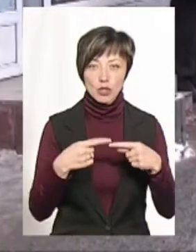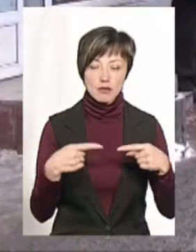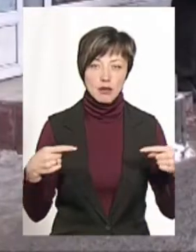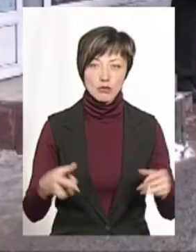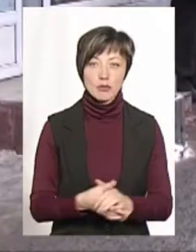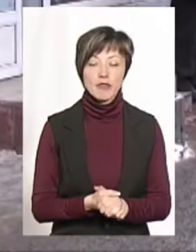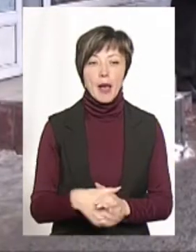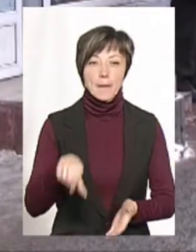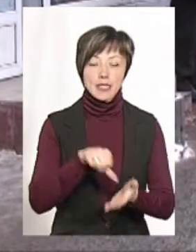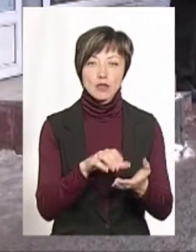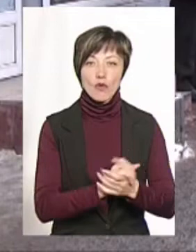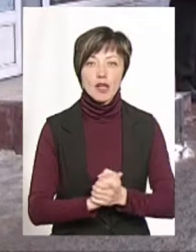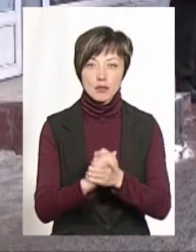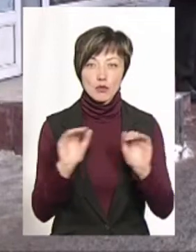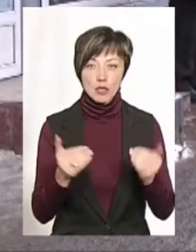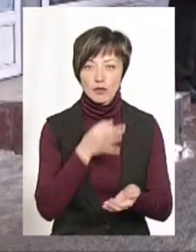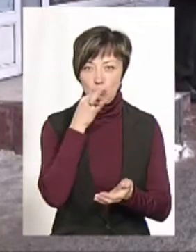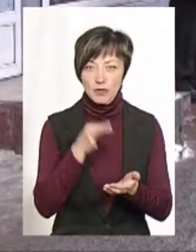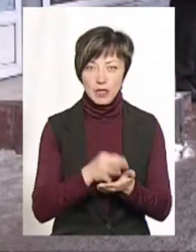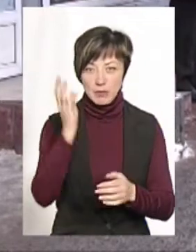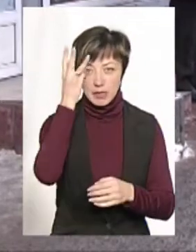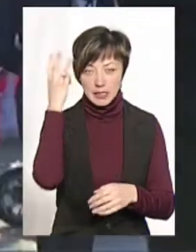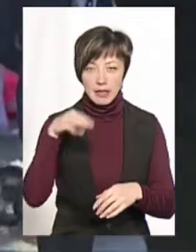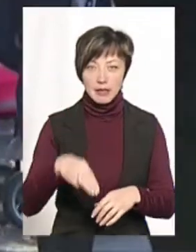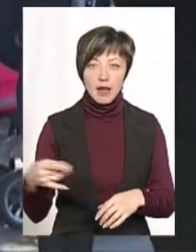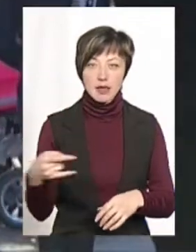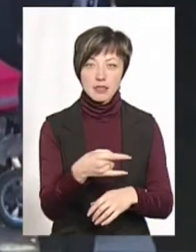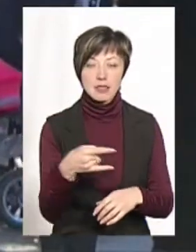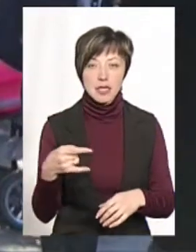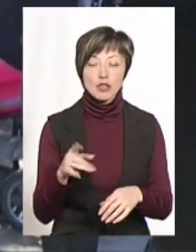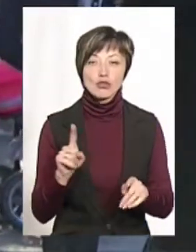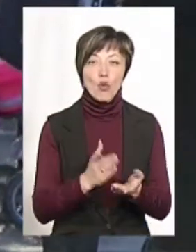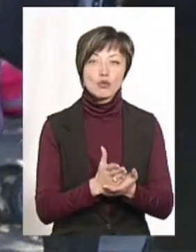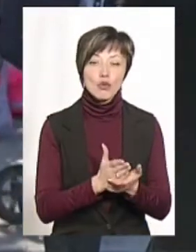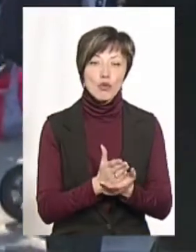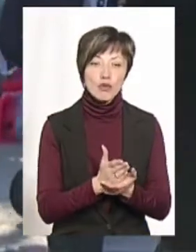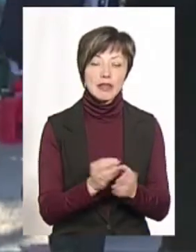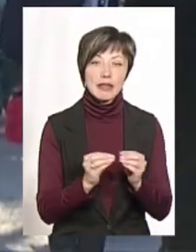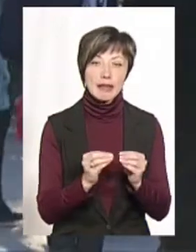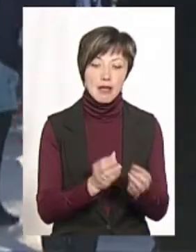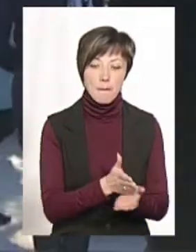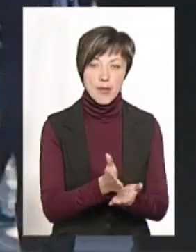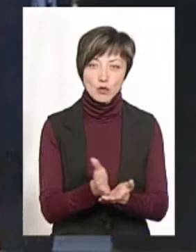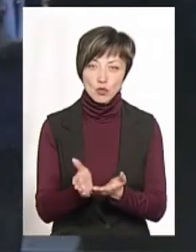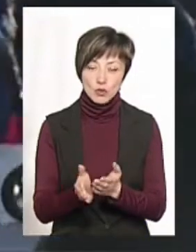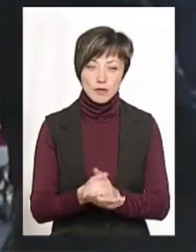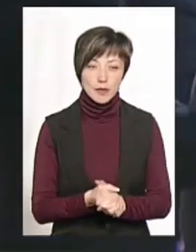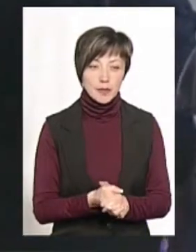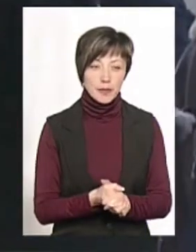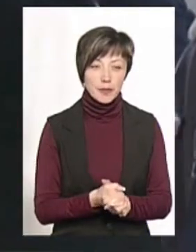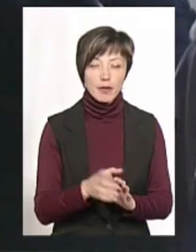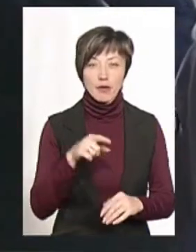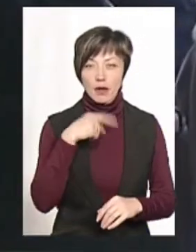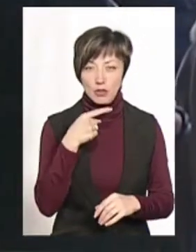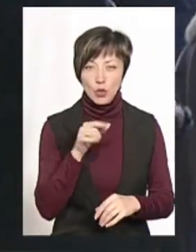засобів. Представник товариства з обмеженою відповідальністю «Хмельницьке таксі» Валентина Мороз, що обслуговує в місті 10 маршрутів із 43 існуючих,